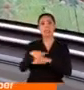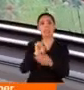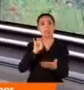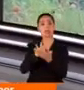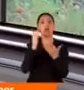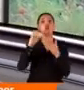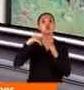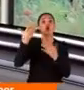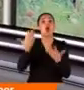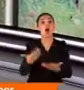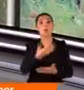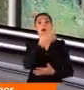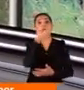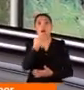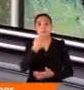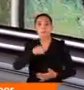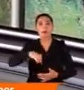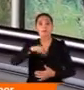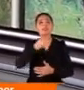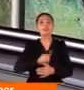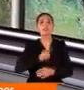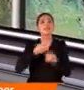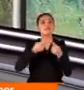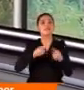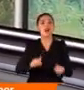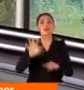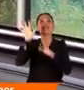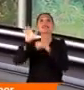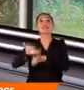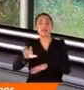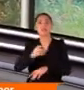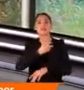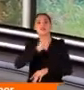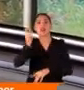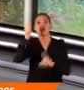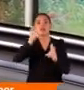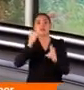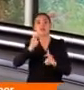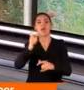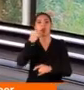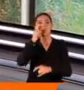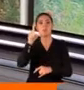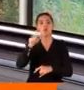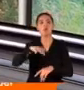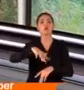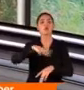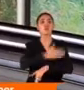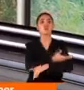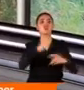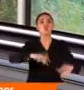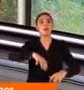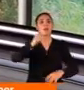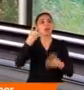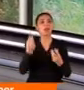ama haberin bizde bıraksa is başka. Çünkü yakalanmasalar kaçıp gidebildikleri yerde Bolu'nun şehir merkezi